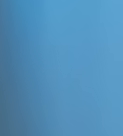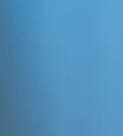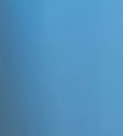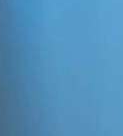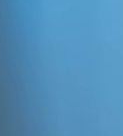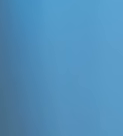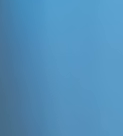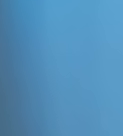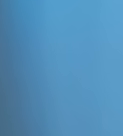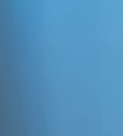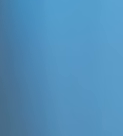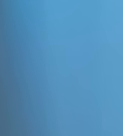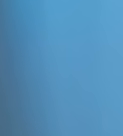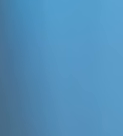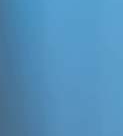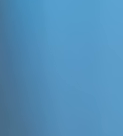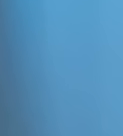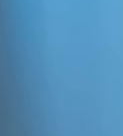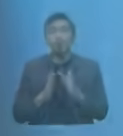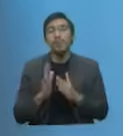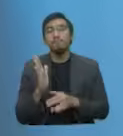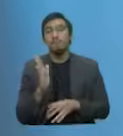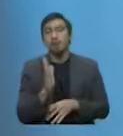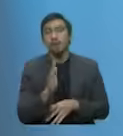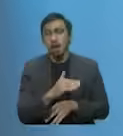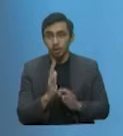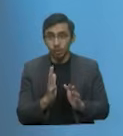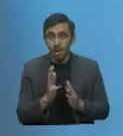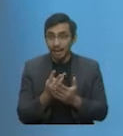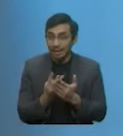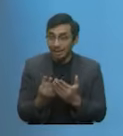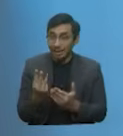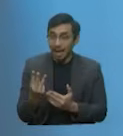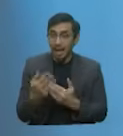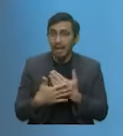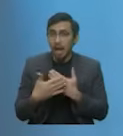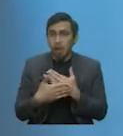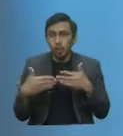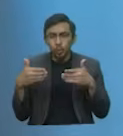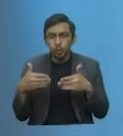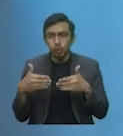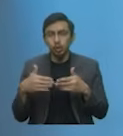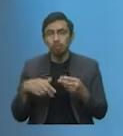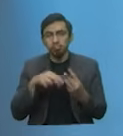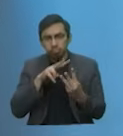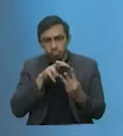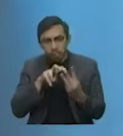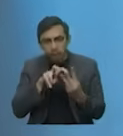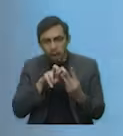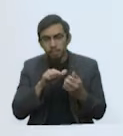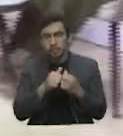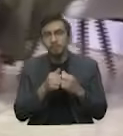menjalani perawatan di rumah, yang 3 lagi masih dalam perawatan dan pengontrolan oleh